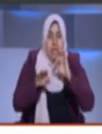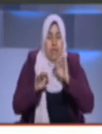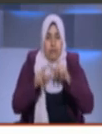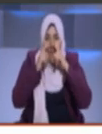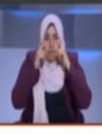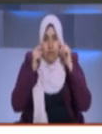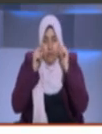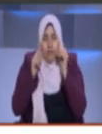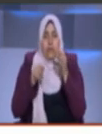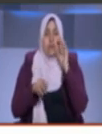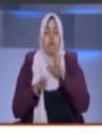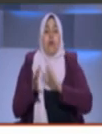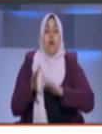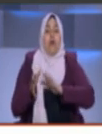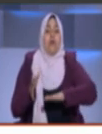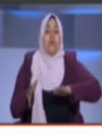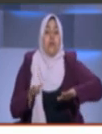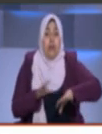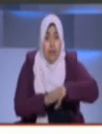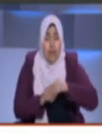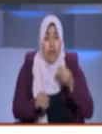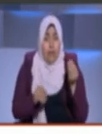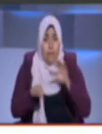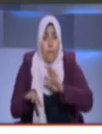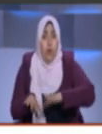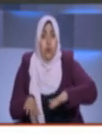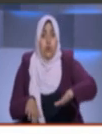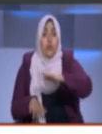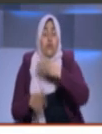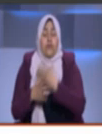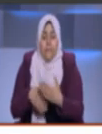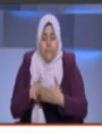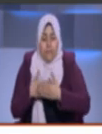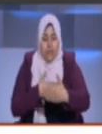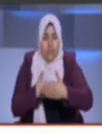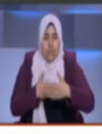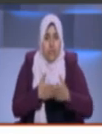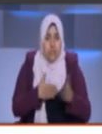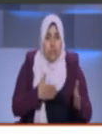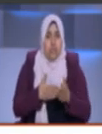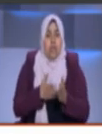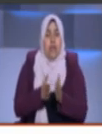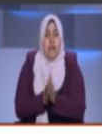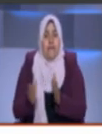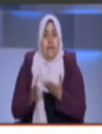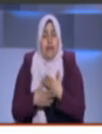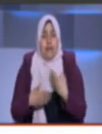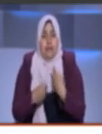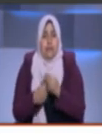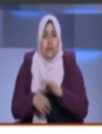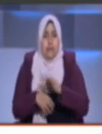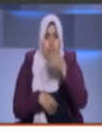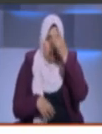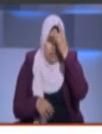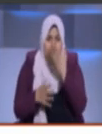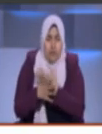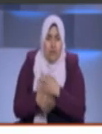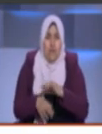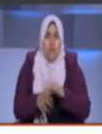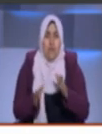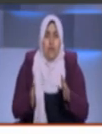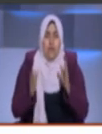هل الأطفال يعني عليهم أن يتواجدوا بمسافات بعيدة عن بعضهم البعض حتى لا تكون الفصول